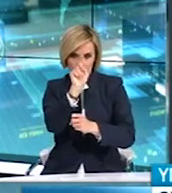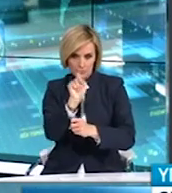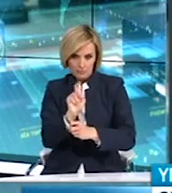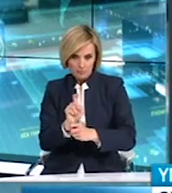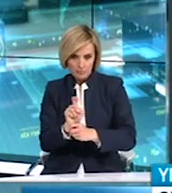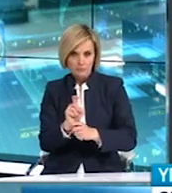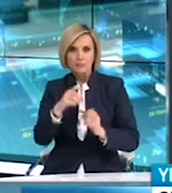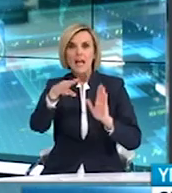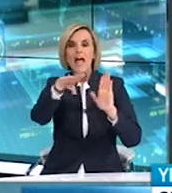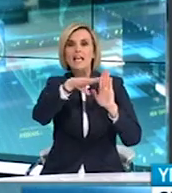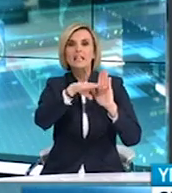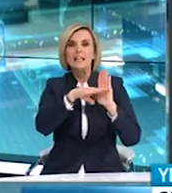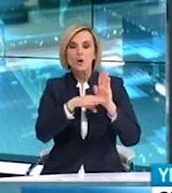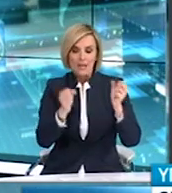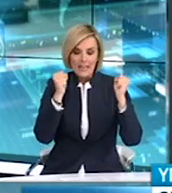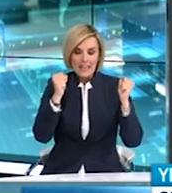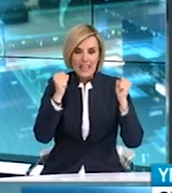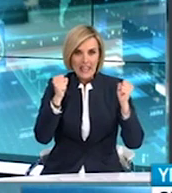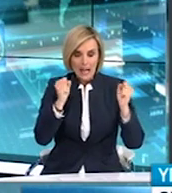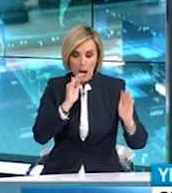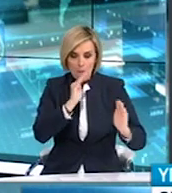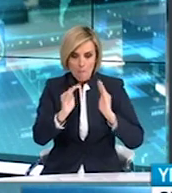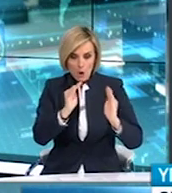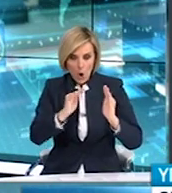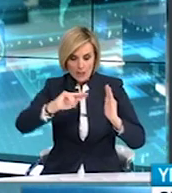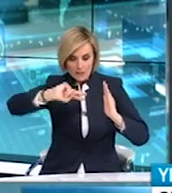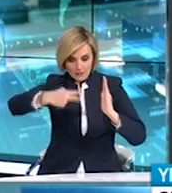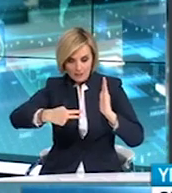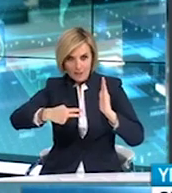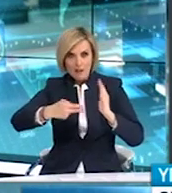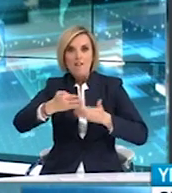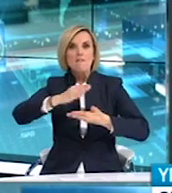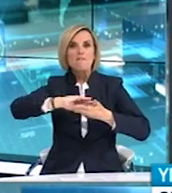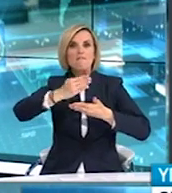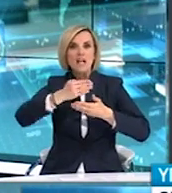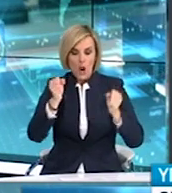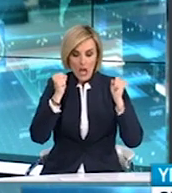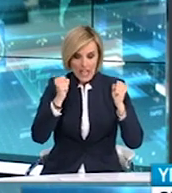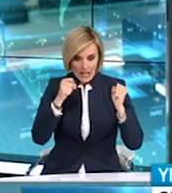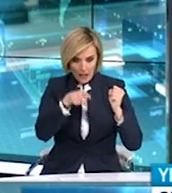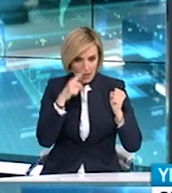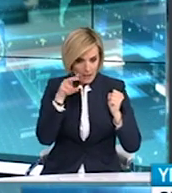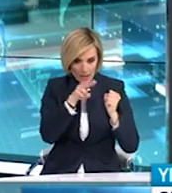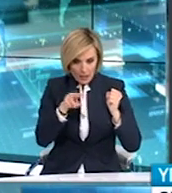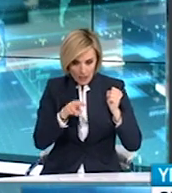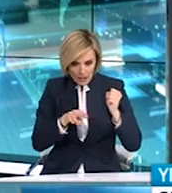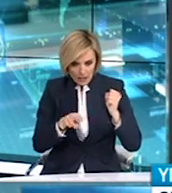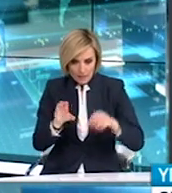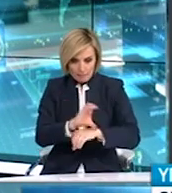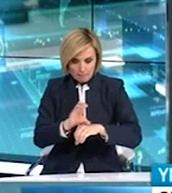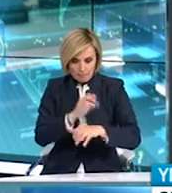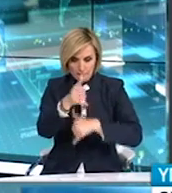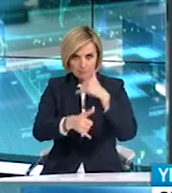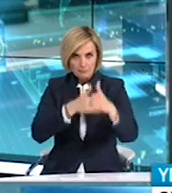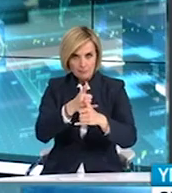κατηγορία υπηρεσιών υγεία και πρόνοια και εν συνεχεία την υποκατηγορία φάκελος υγείας, όπου θα βρουν την εφαρμογή για την άειλη